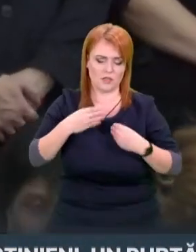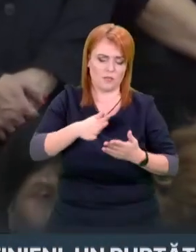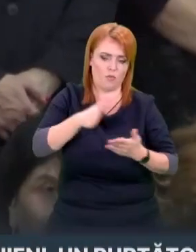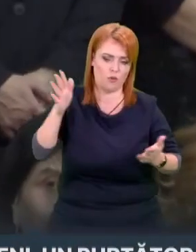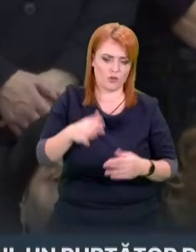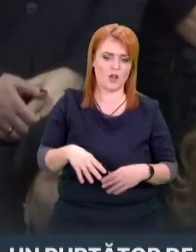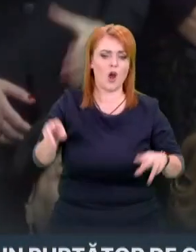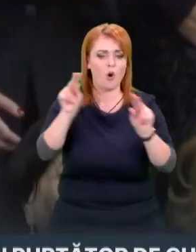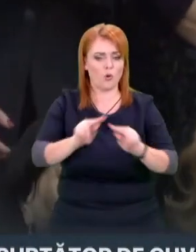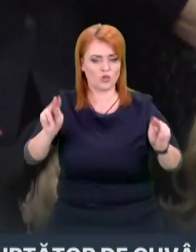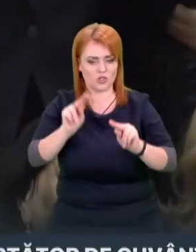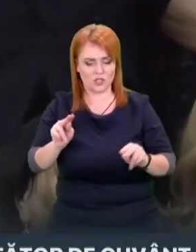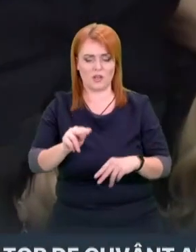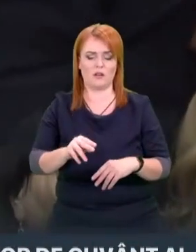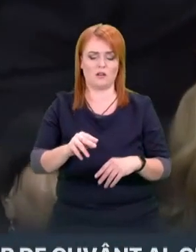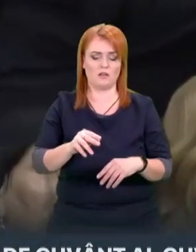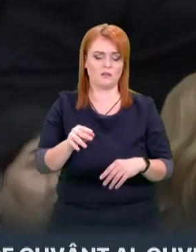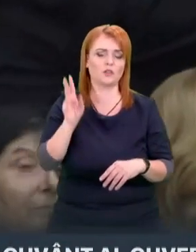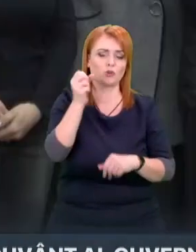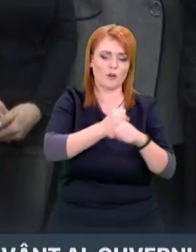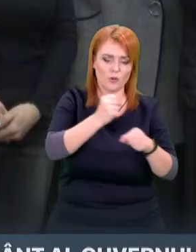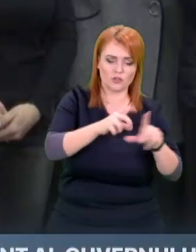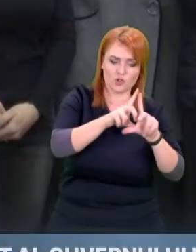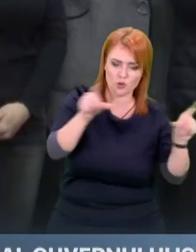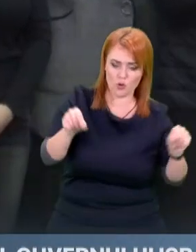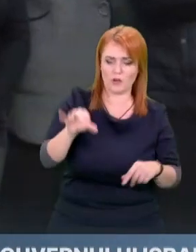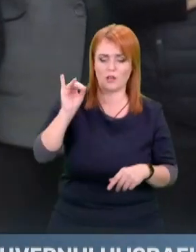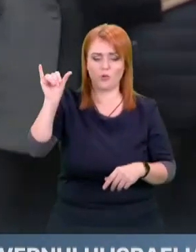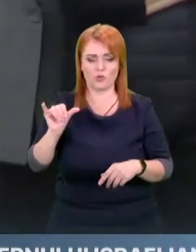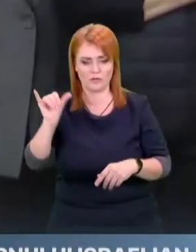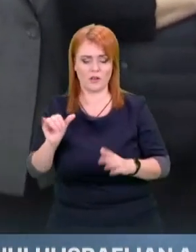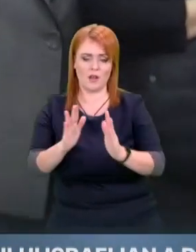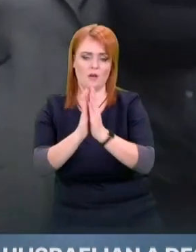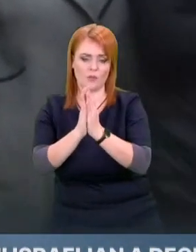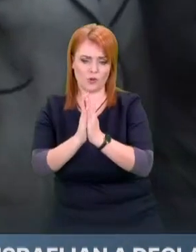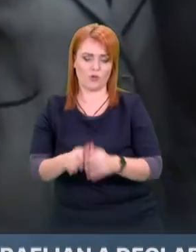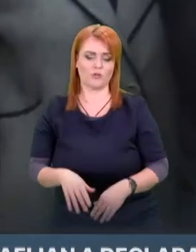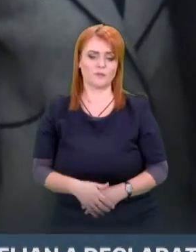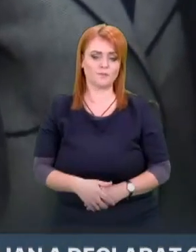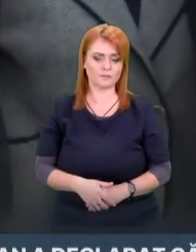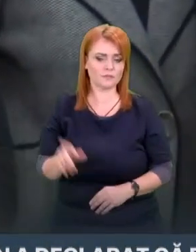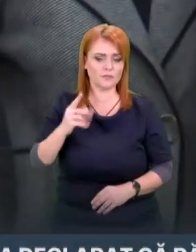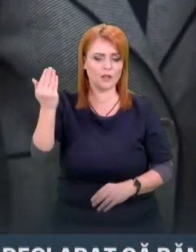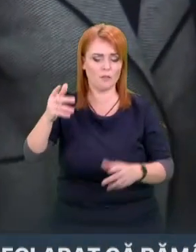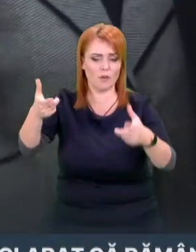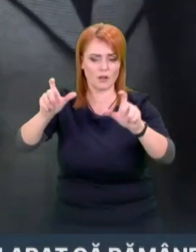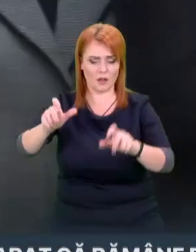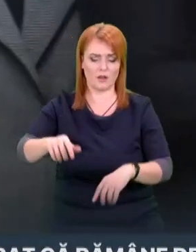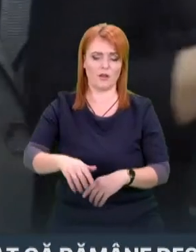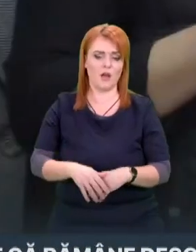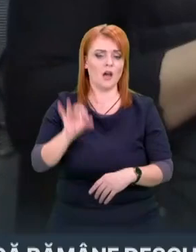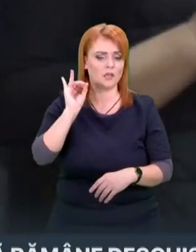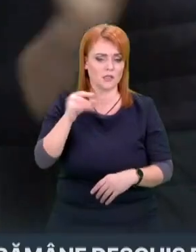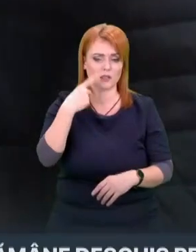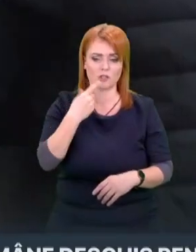Profesorii spun că este necesar de a elabora măsuri de protecție a cadrelor didactice față de violența din școală. Aceștia spun că nu sunt susținuți și